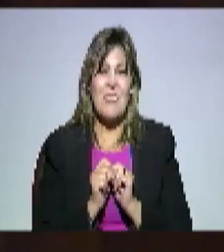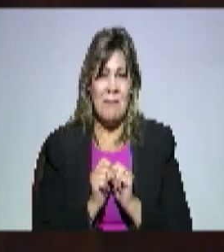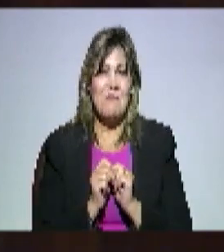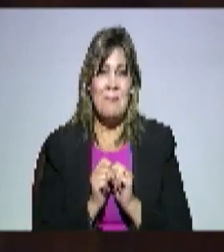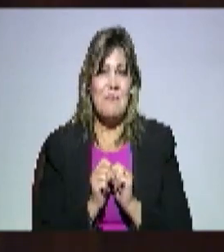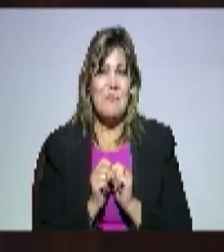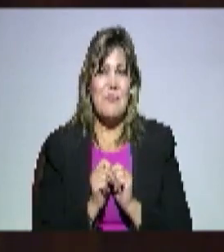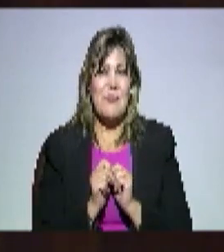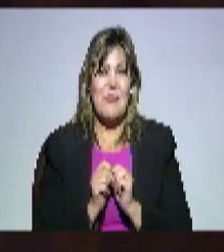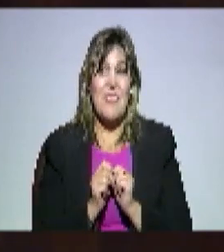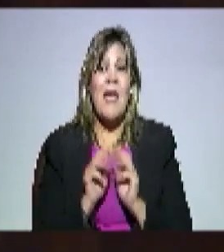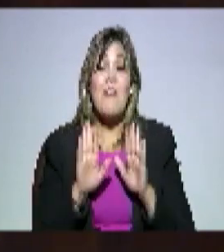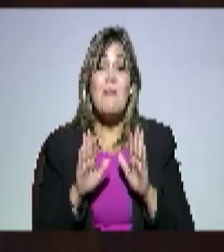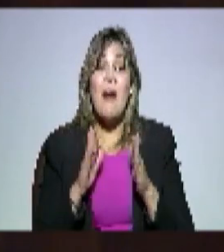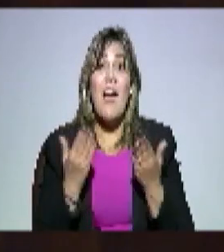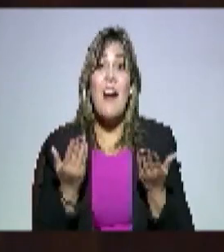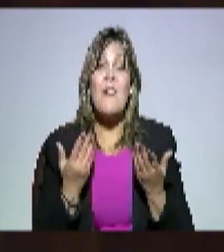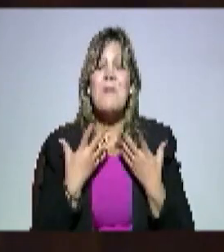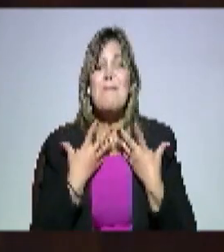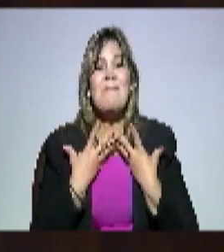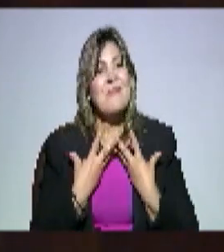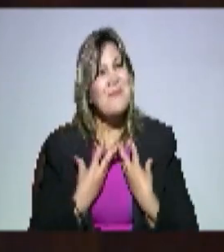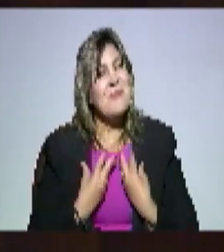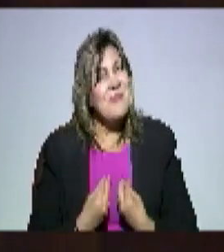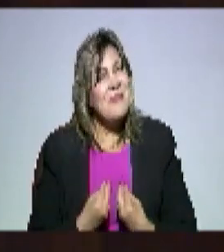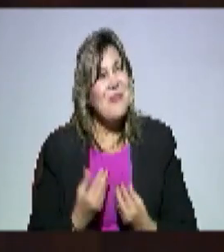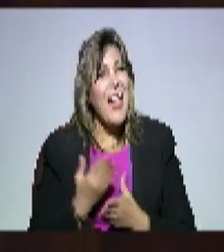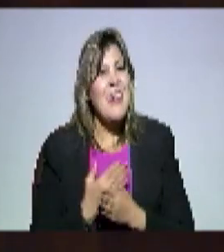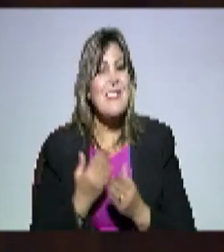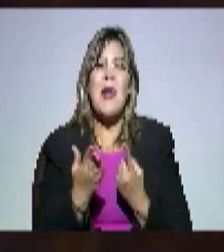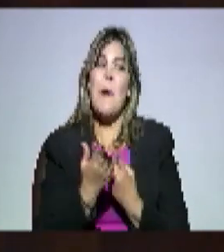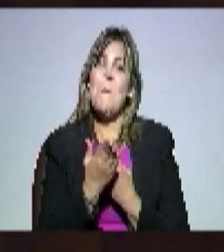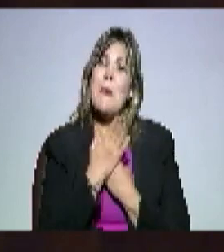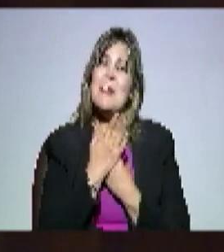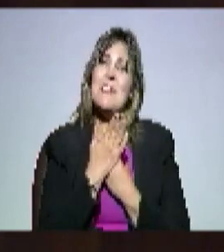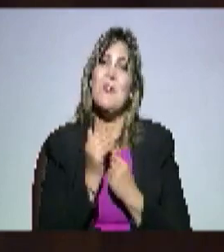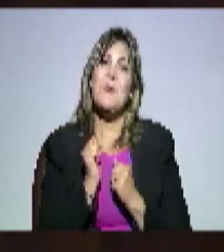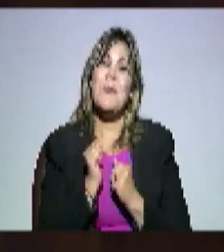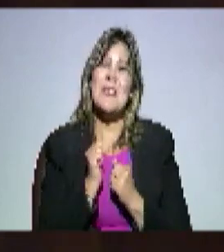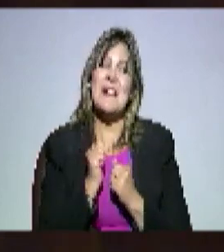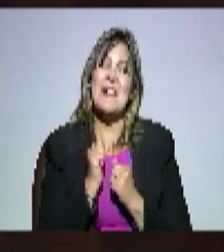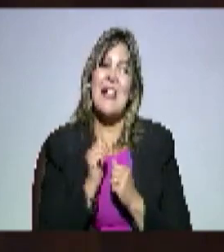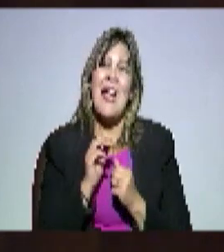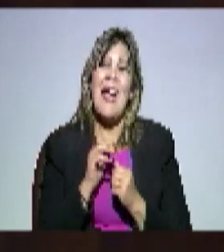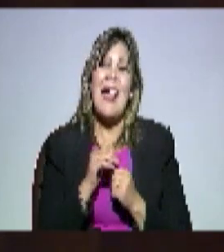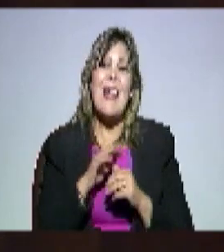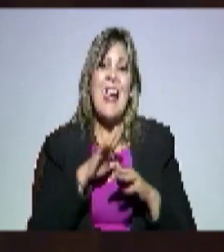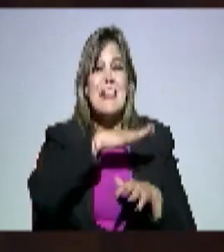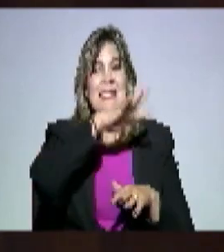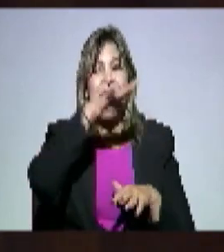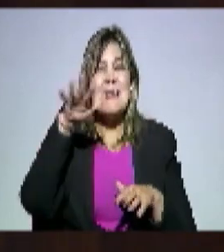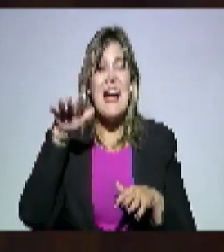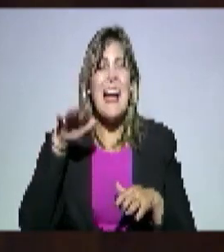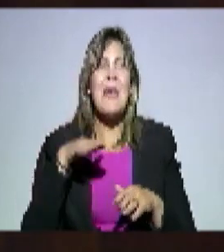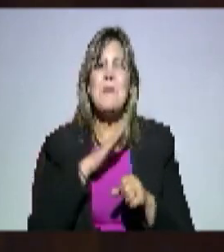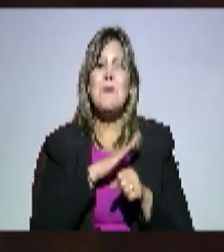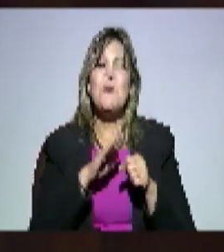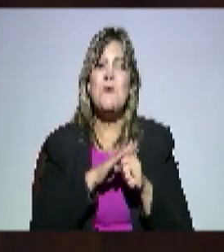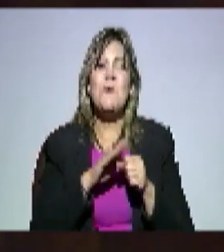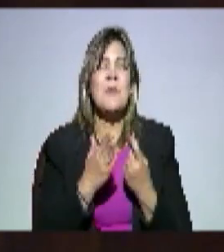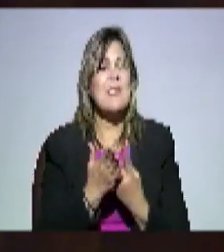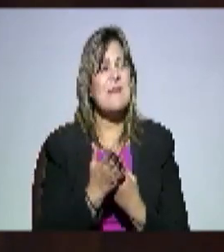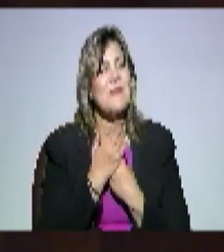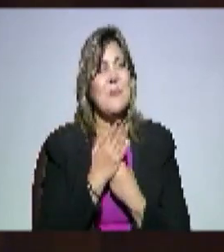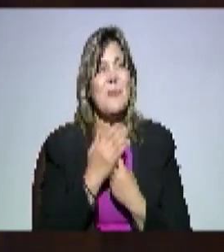العرس فصاروا مطمئنين لانهم مسنودين على سحابه الشهود اللي بتسند وبتقوي